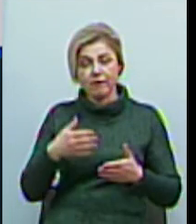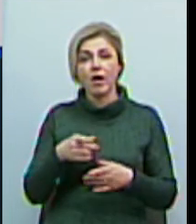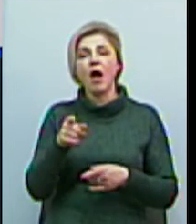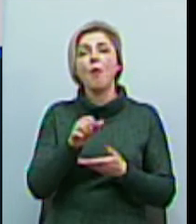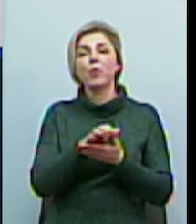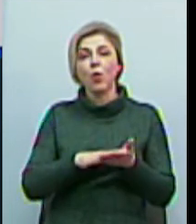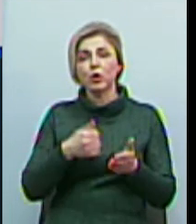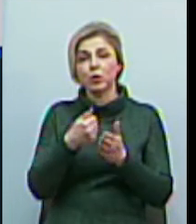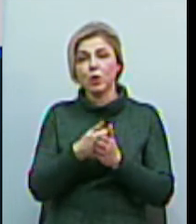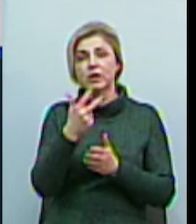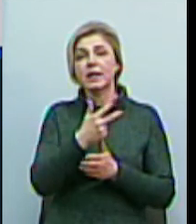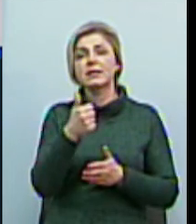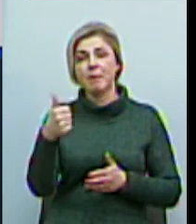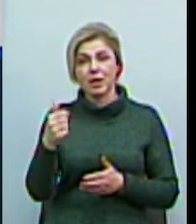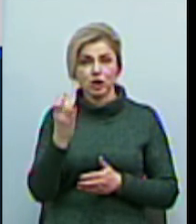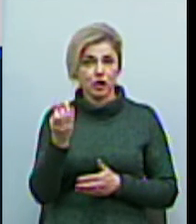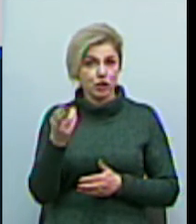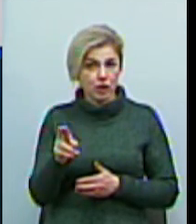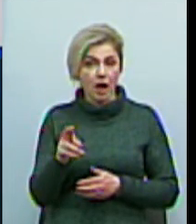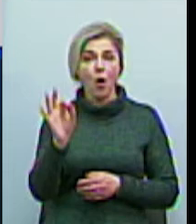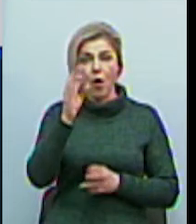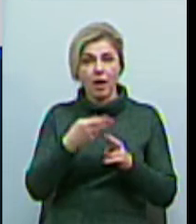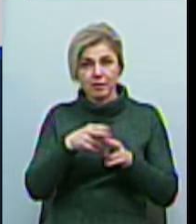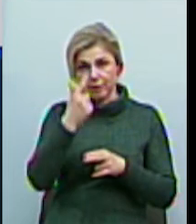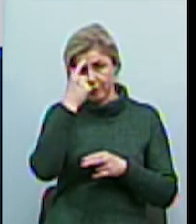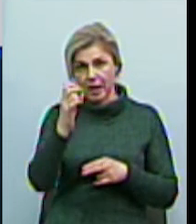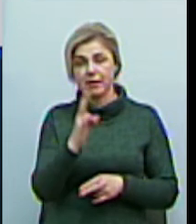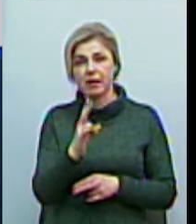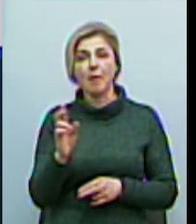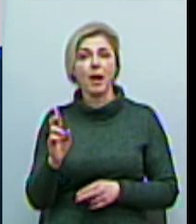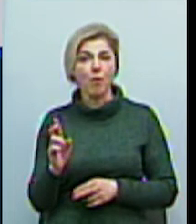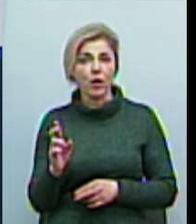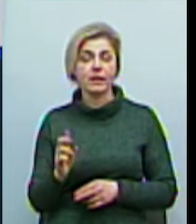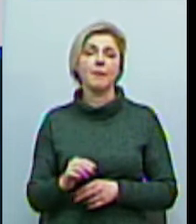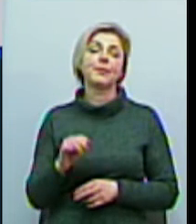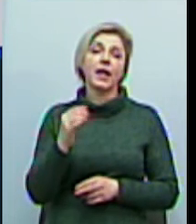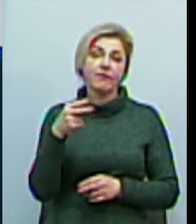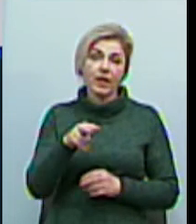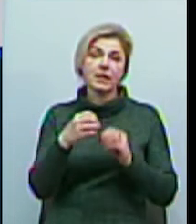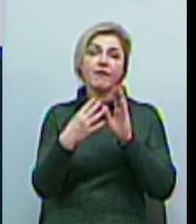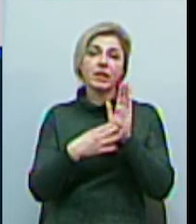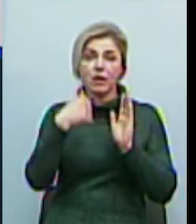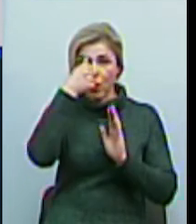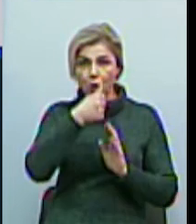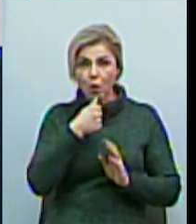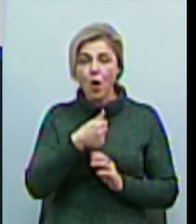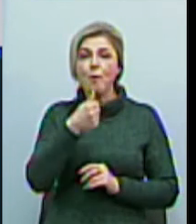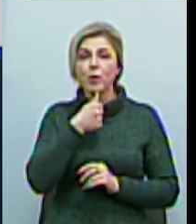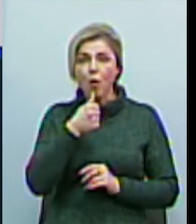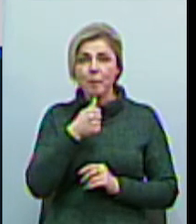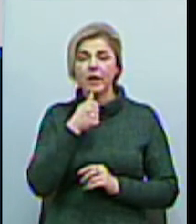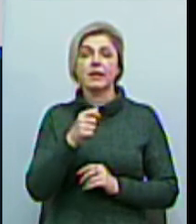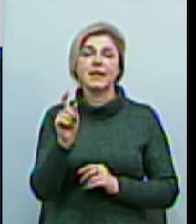триватиме до 31 січня. Про це повідомила Наталія Барболіна. 2019 року пробне